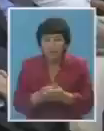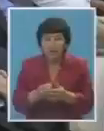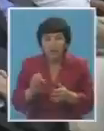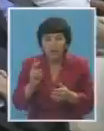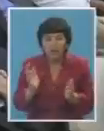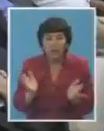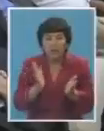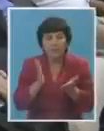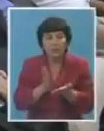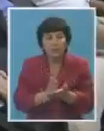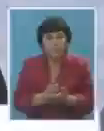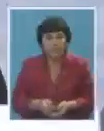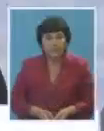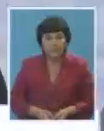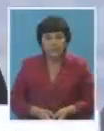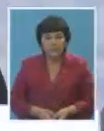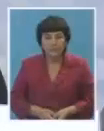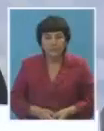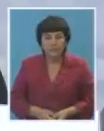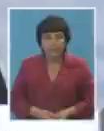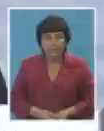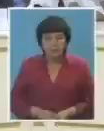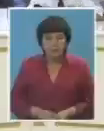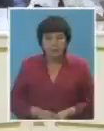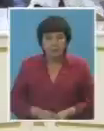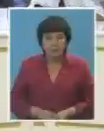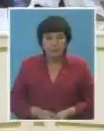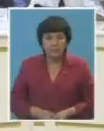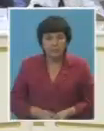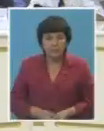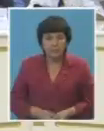қызметпен қамтылып отыр. Рауандиали, Ербол Меңдіғалиев, Елдар Аюпов, Ақжайық арнасы.